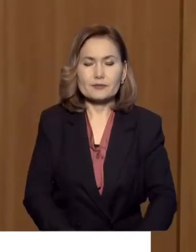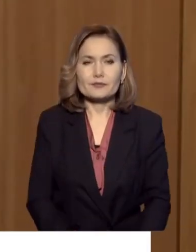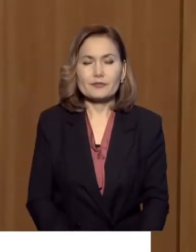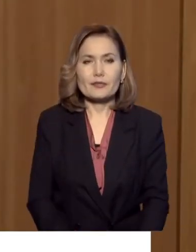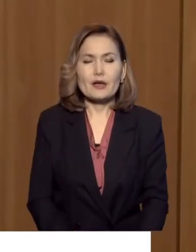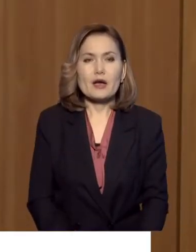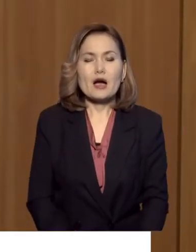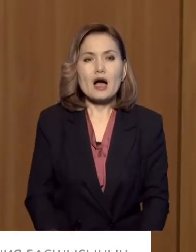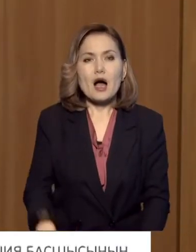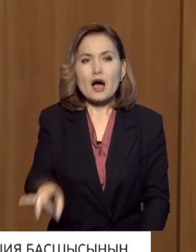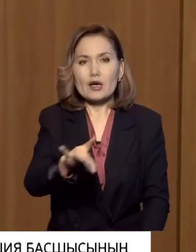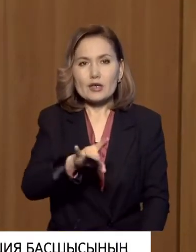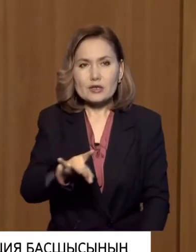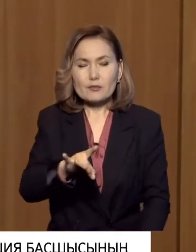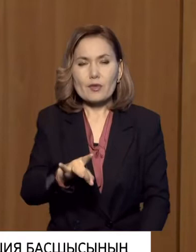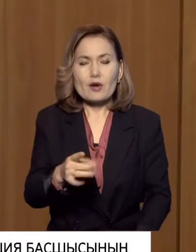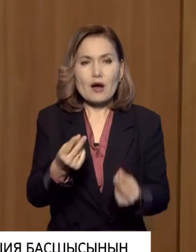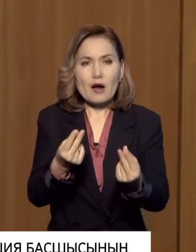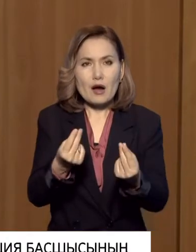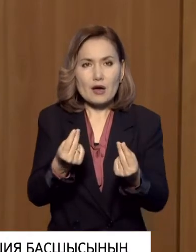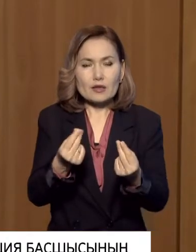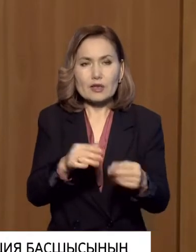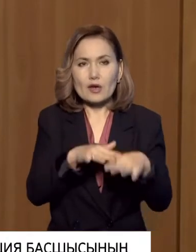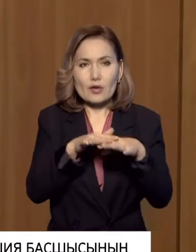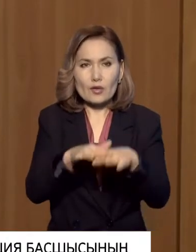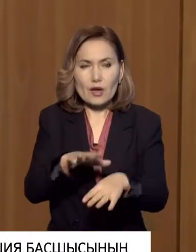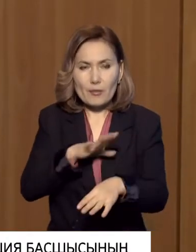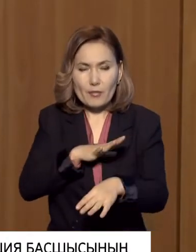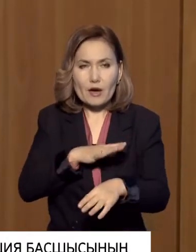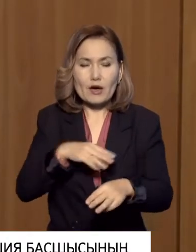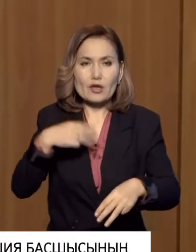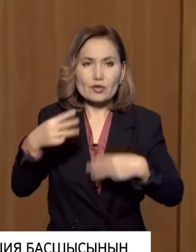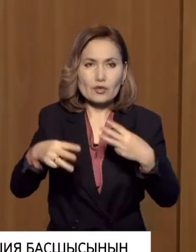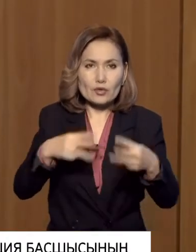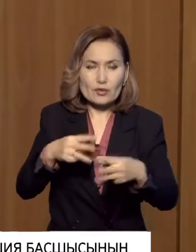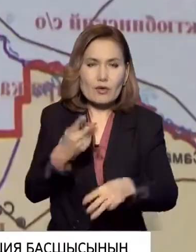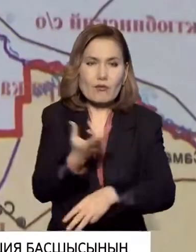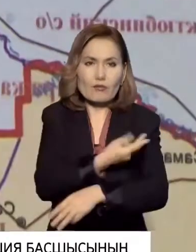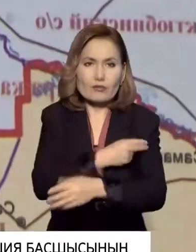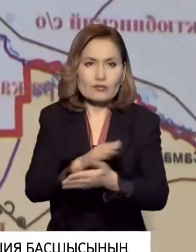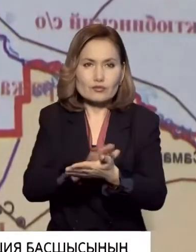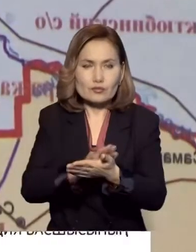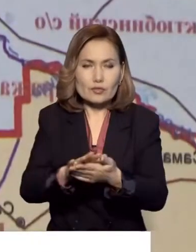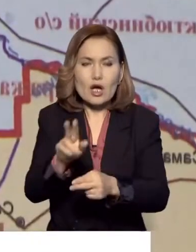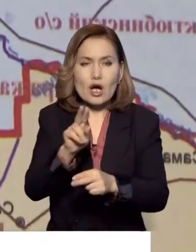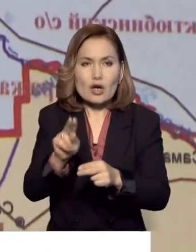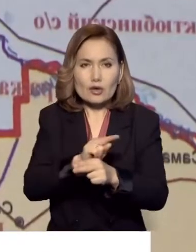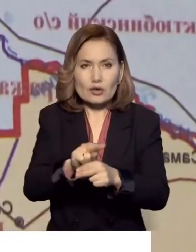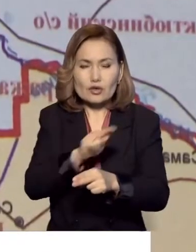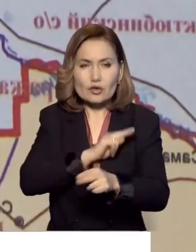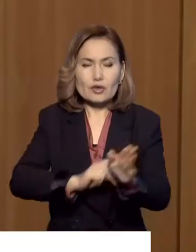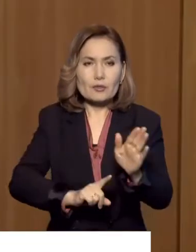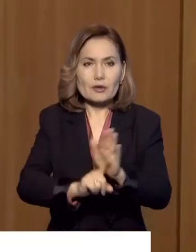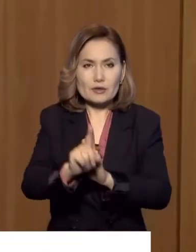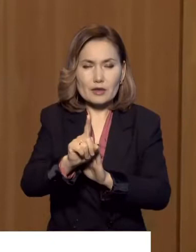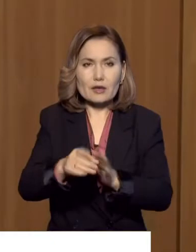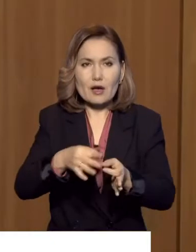Республикалық қордан ветеринариялық препараттар бөлініп, дезинфекциялық жұмыстар атқарылуда. Талды бұлақ